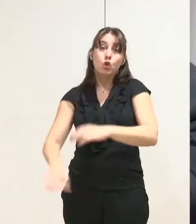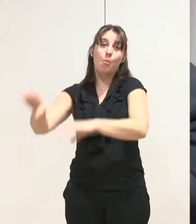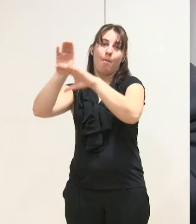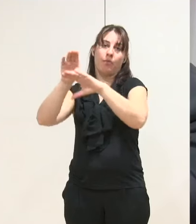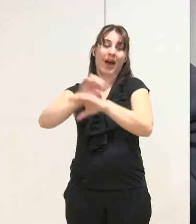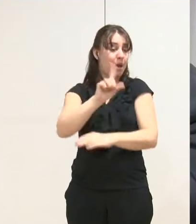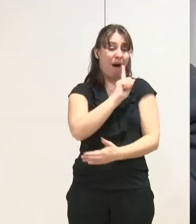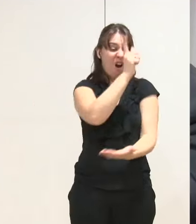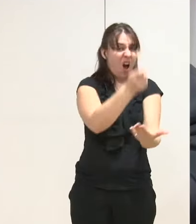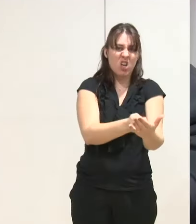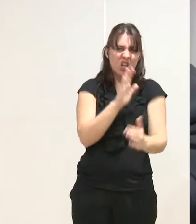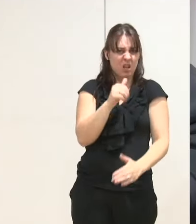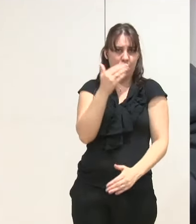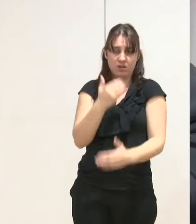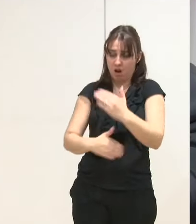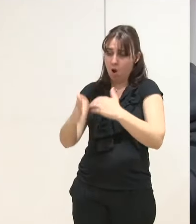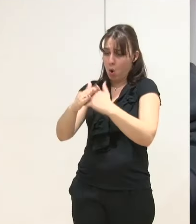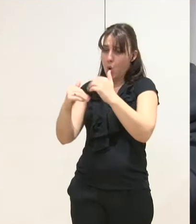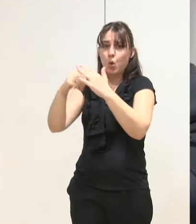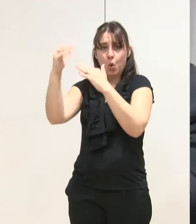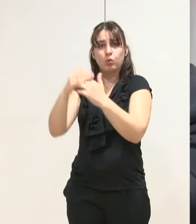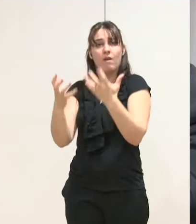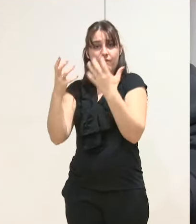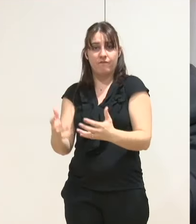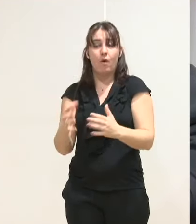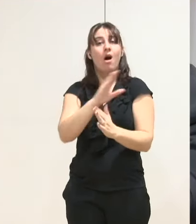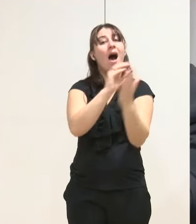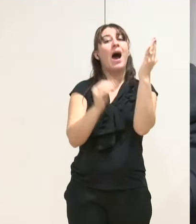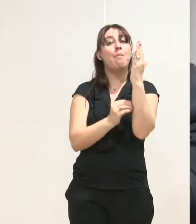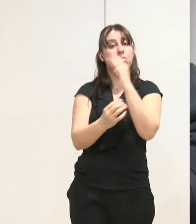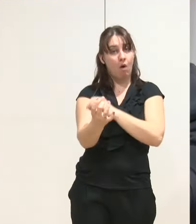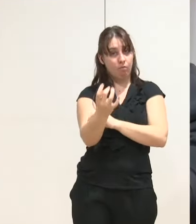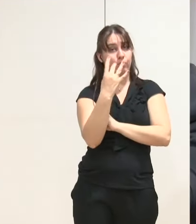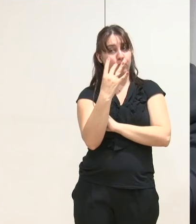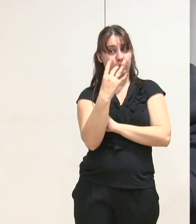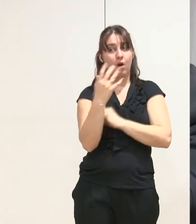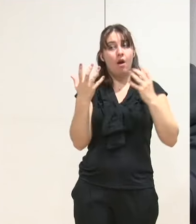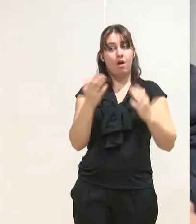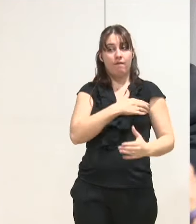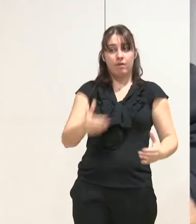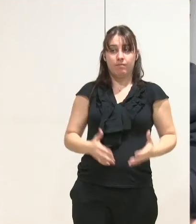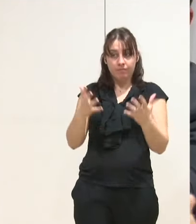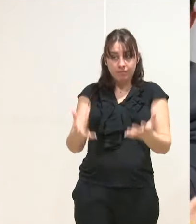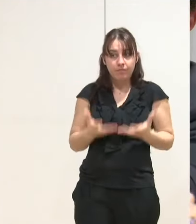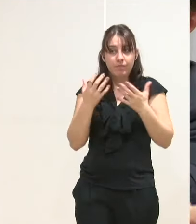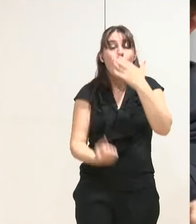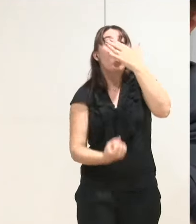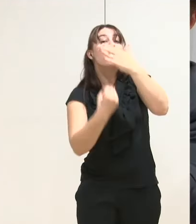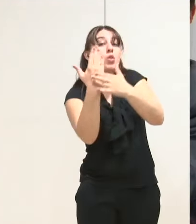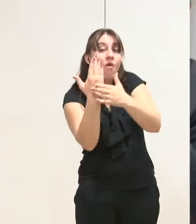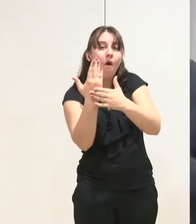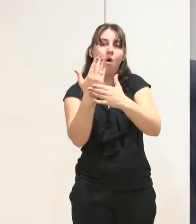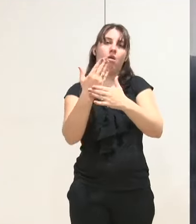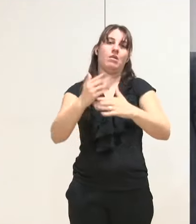cette école vous avez voté effectivement contre un amendement qui proposait l'engagement de la ville à construire un nouveau groupe scolaire sur ce